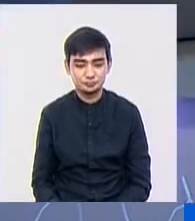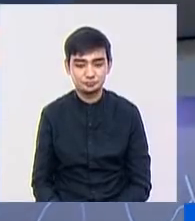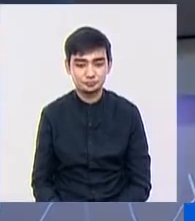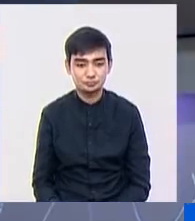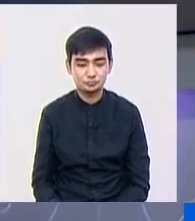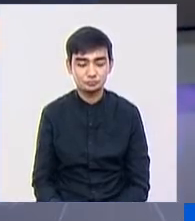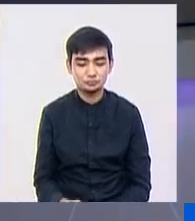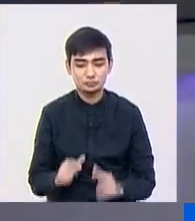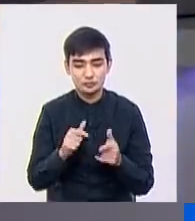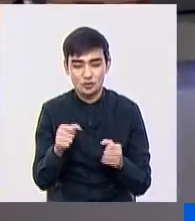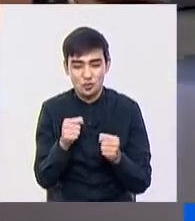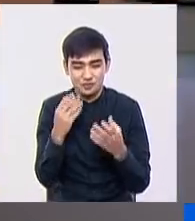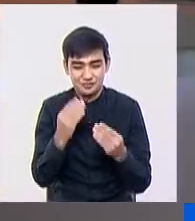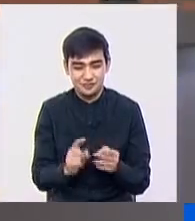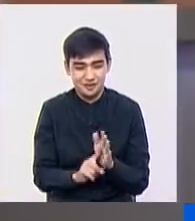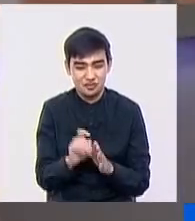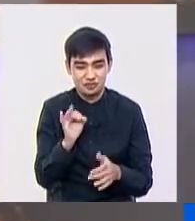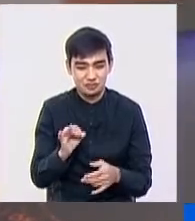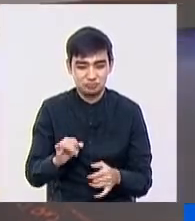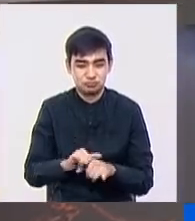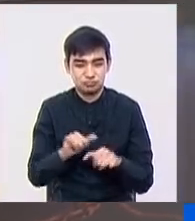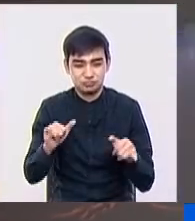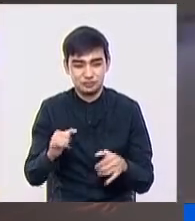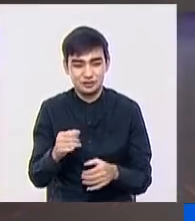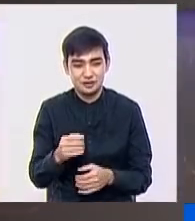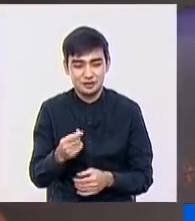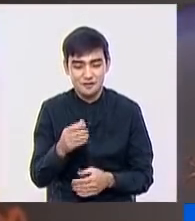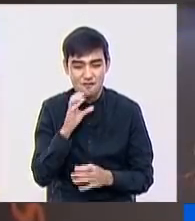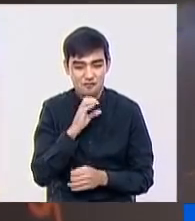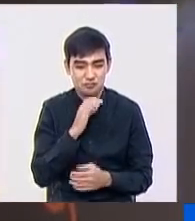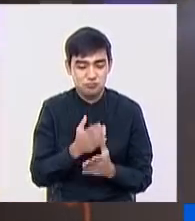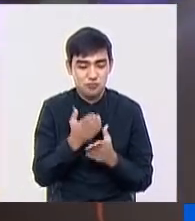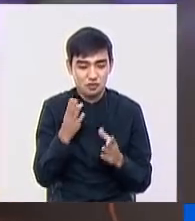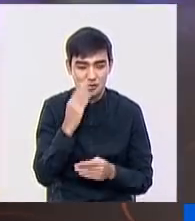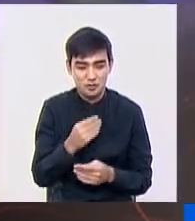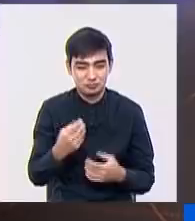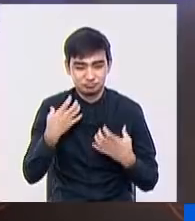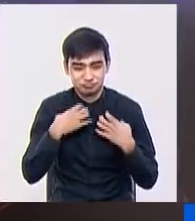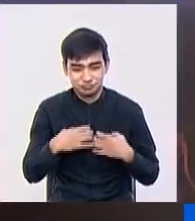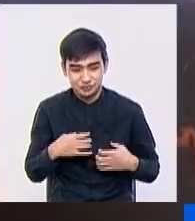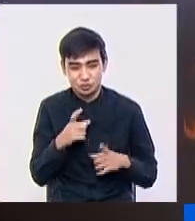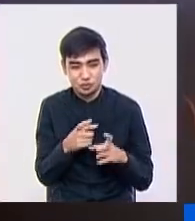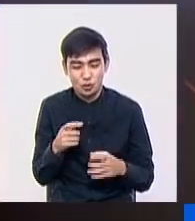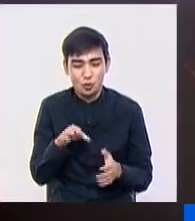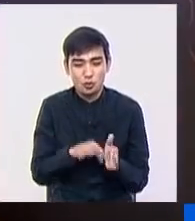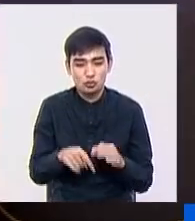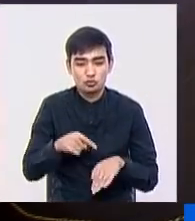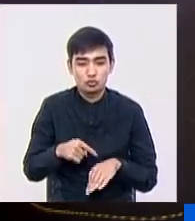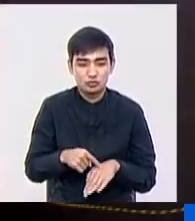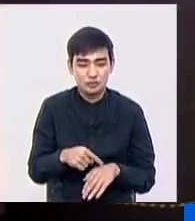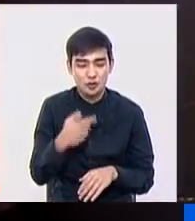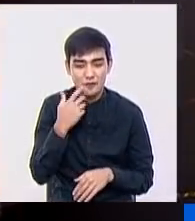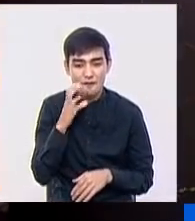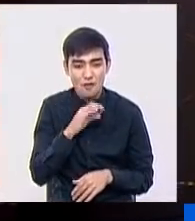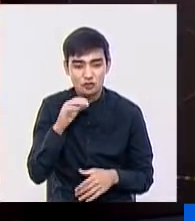С наступлением холодов традиционно увеличивается количество карманных краж. Одевая объемную одежду, люди хуже чувствуют, когда